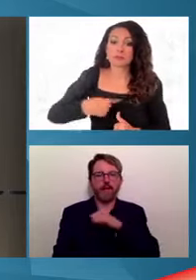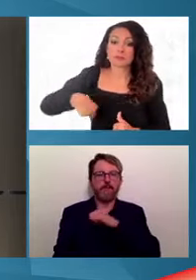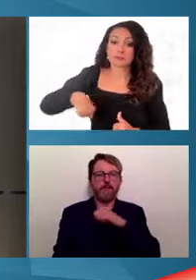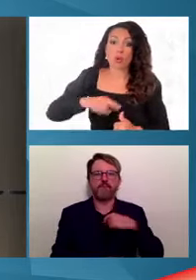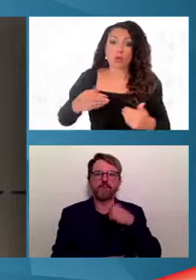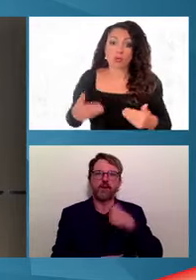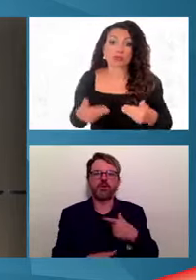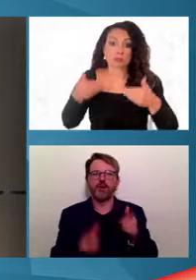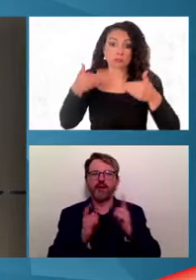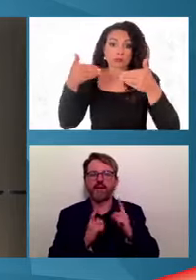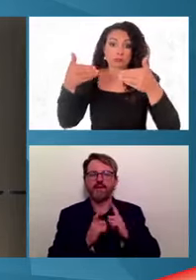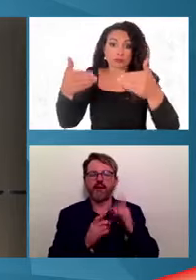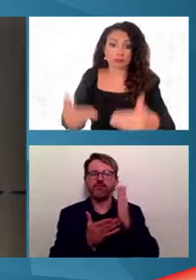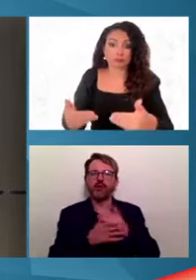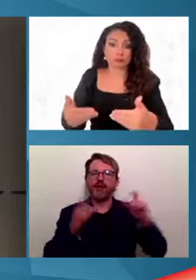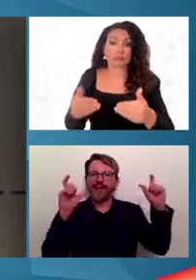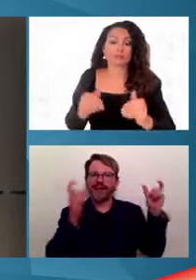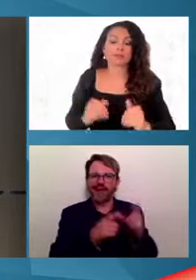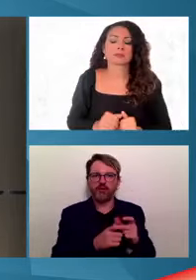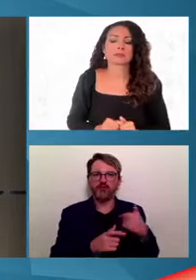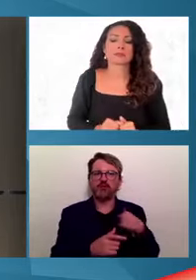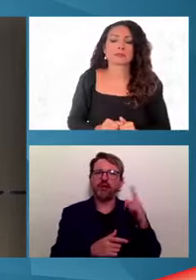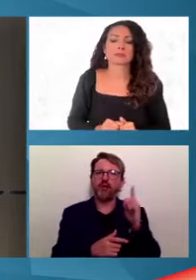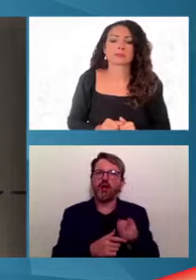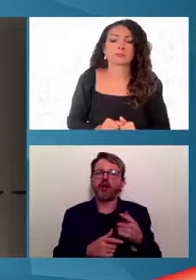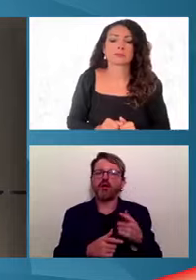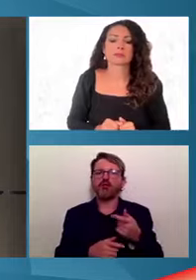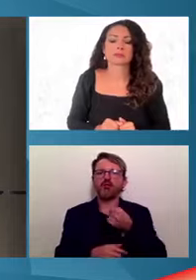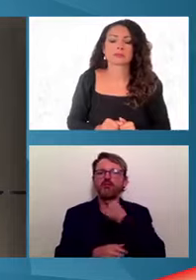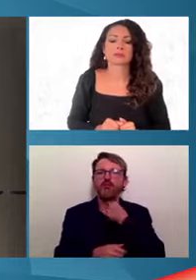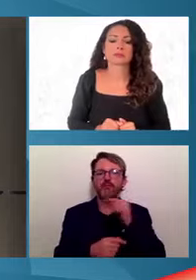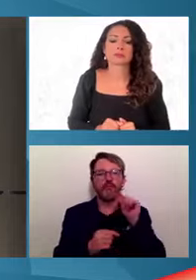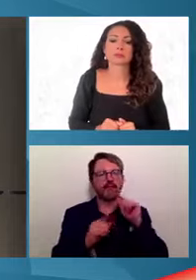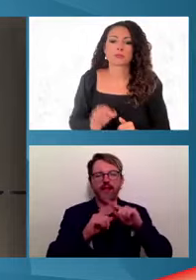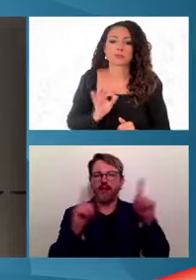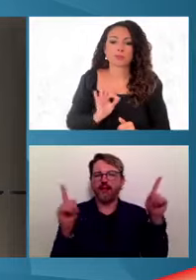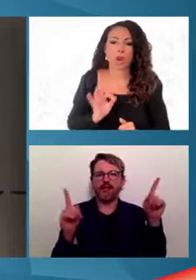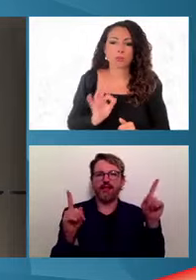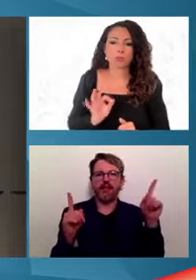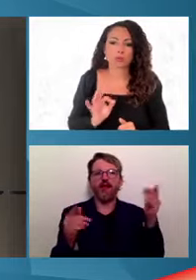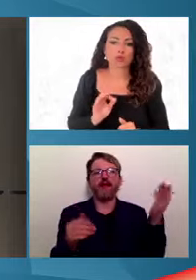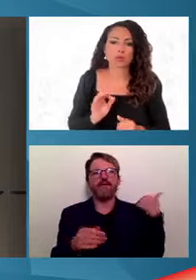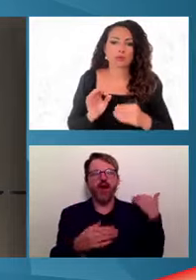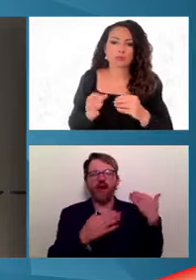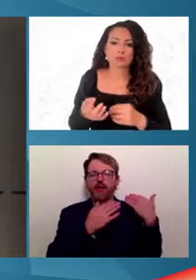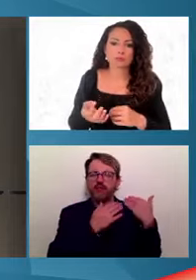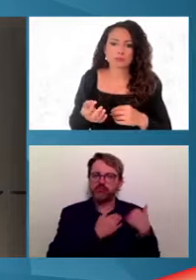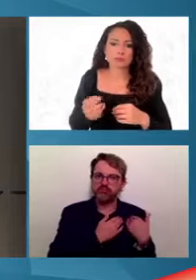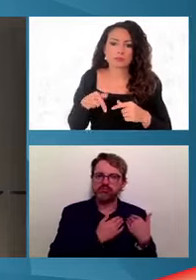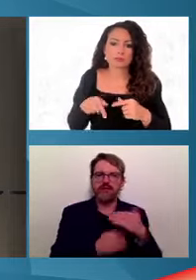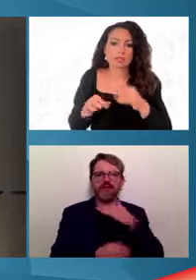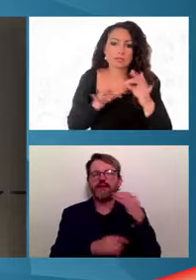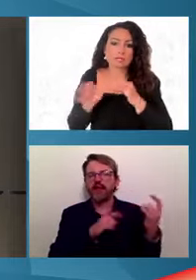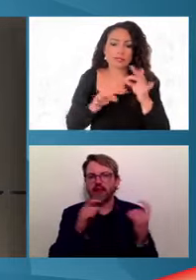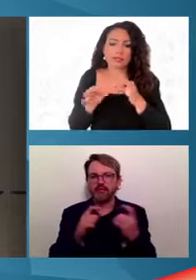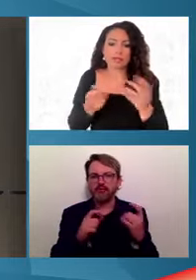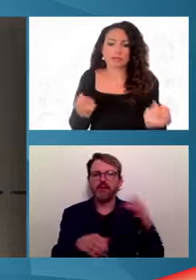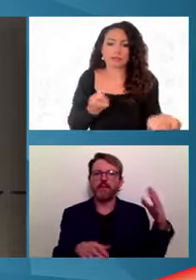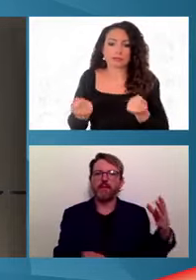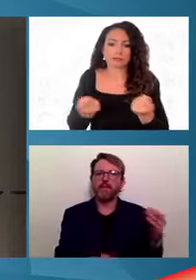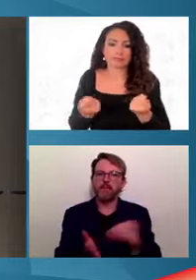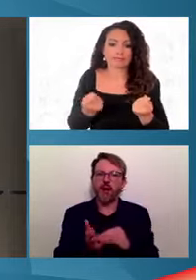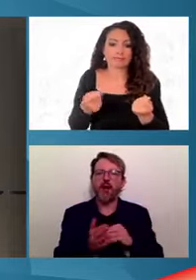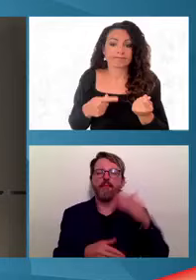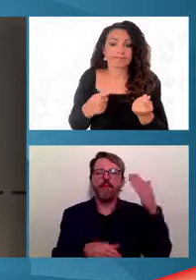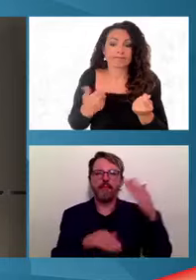der Reduzierung. Es ist auch jetzt die Stimmung komplett eine andere. Es war mühsam, hat viele Diskussionen gebraucht, aber am Ende